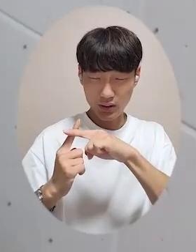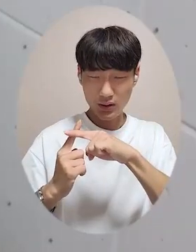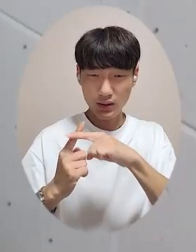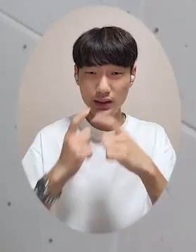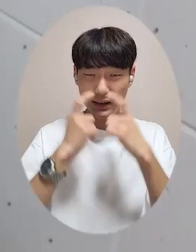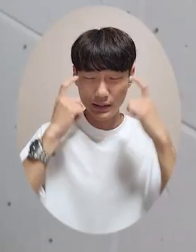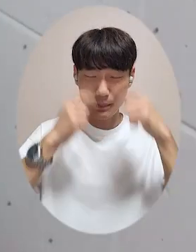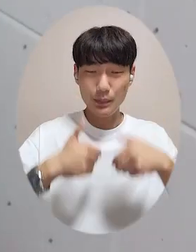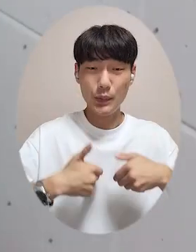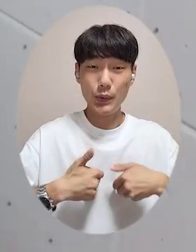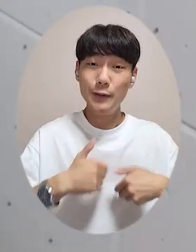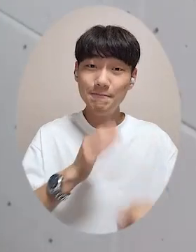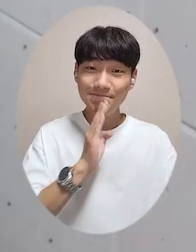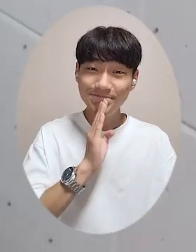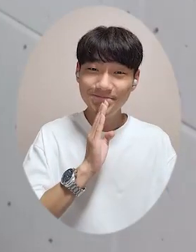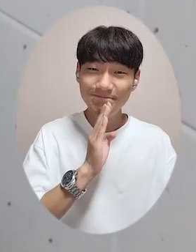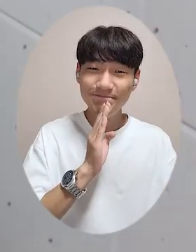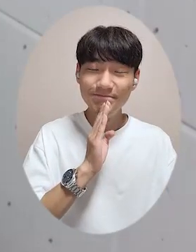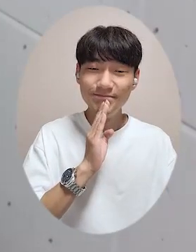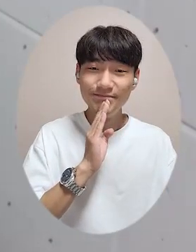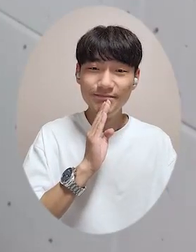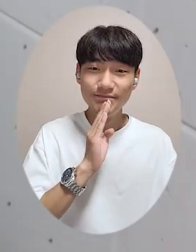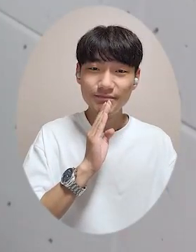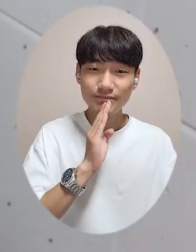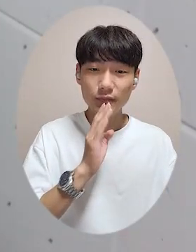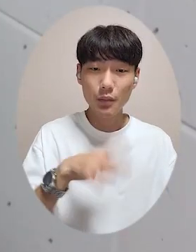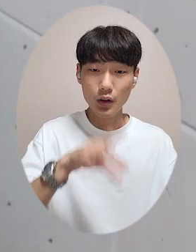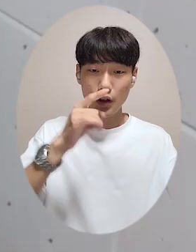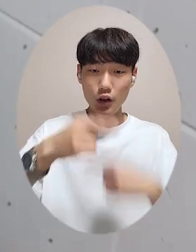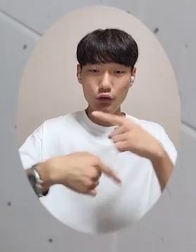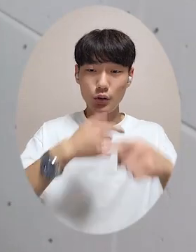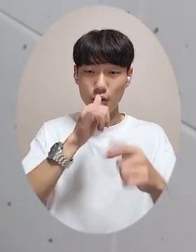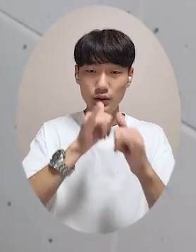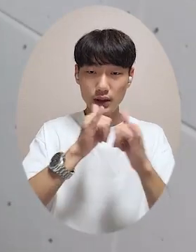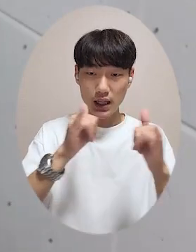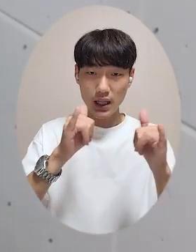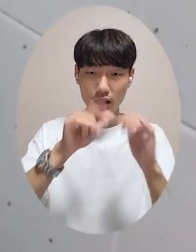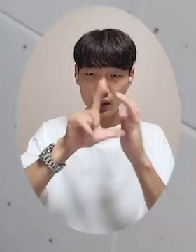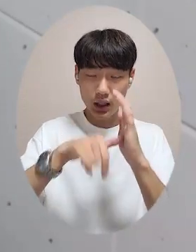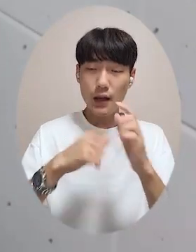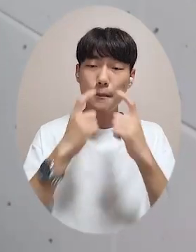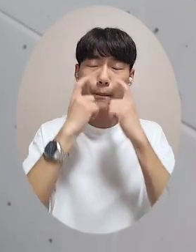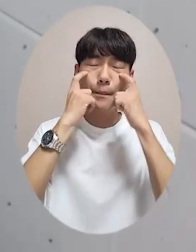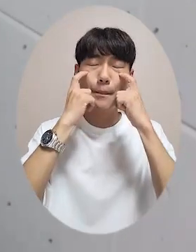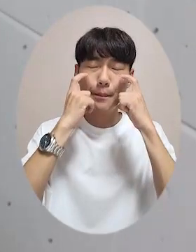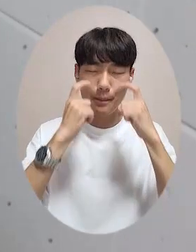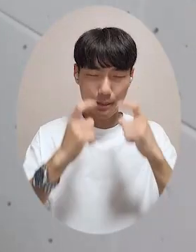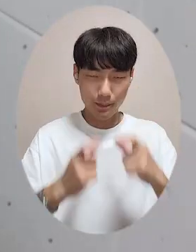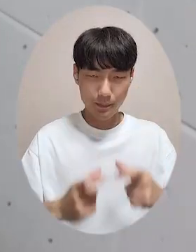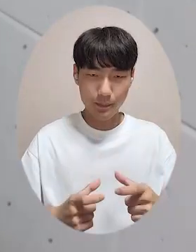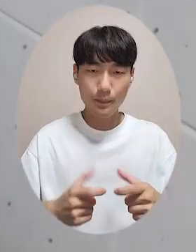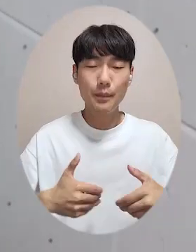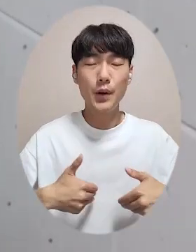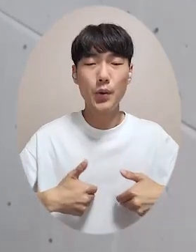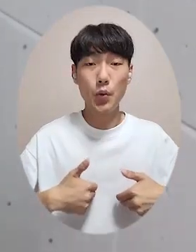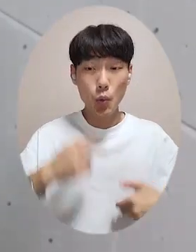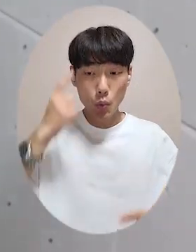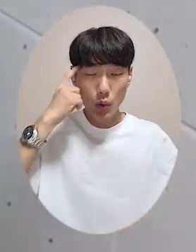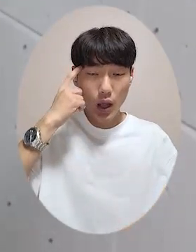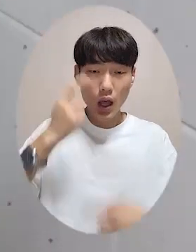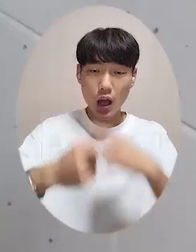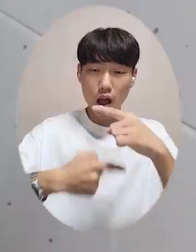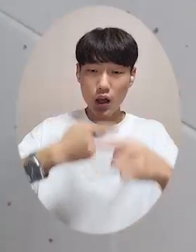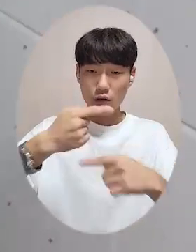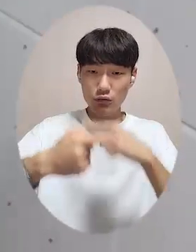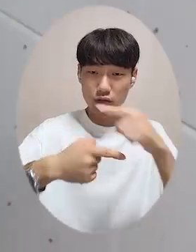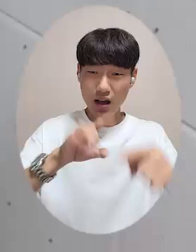의무화로 이제 마스크를 착용을 해야 되는데 일단은 수어 통역사는 일단 마스크를 빼야 돼요. 왜냐면 일단은 아. 수어만